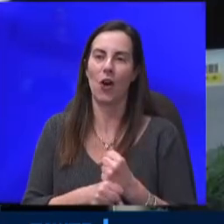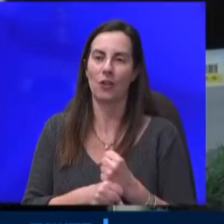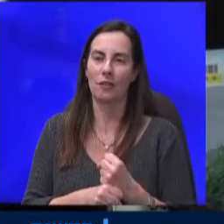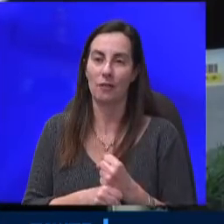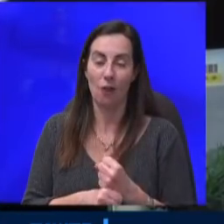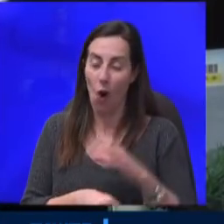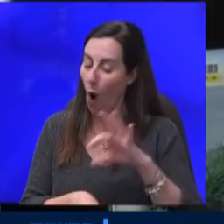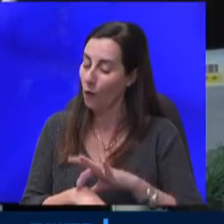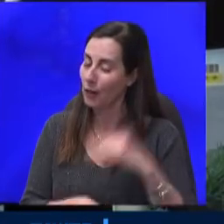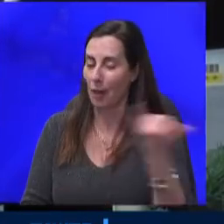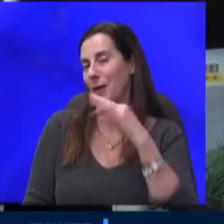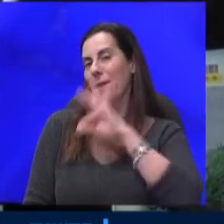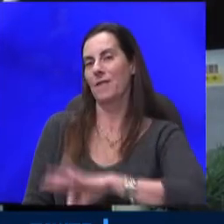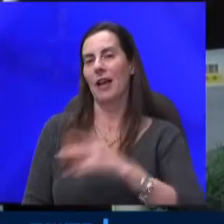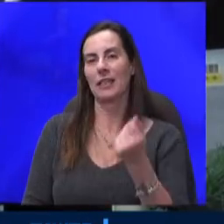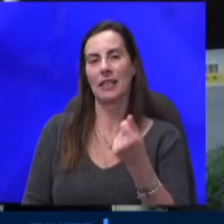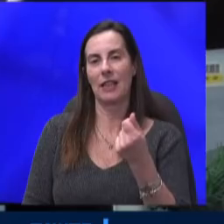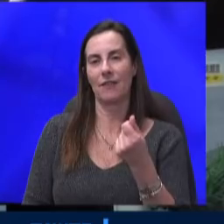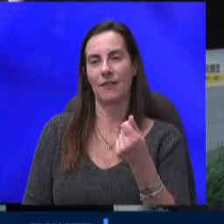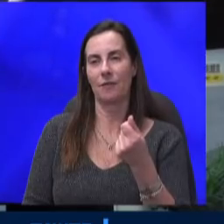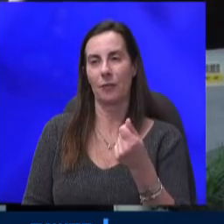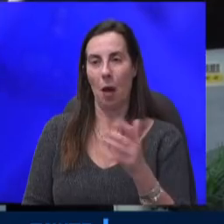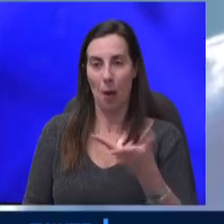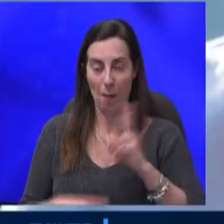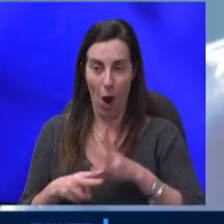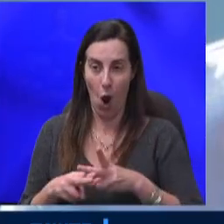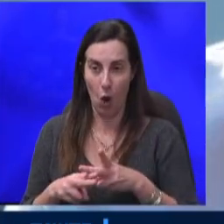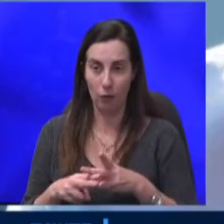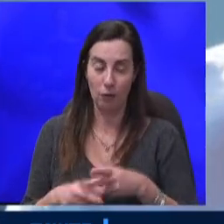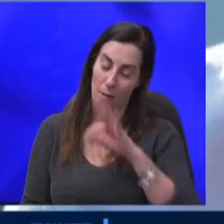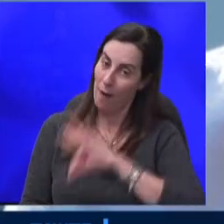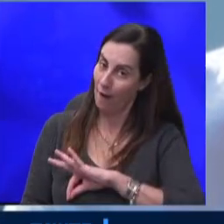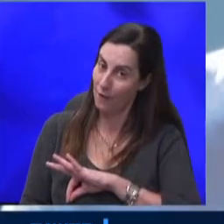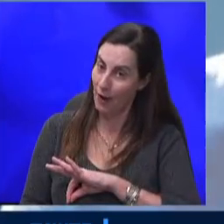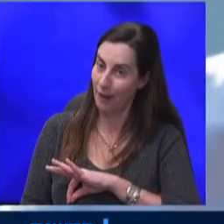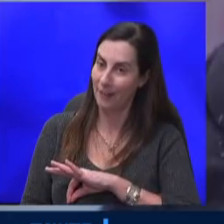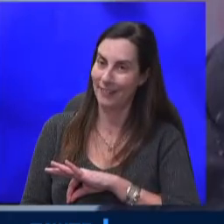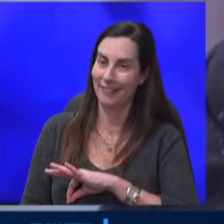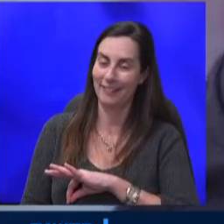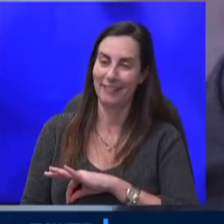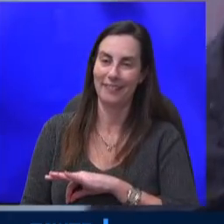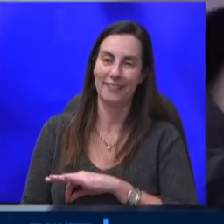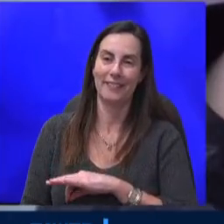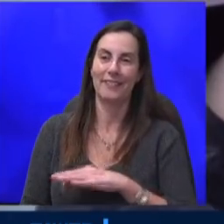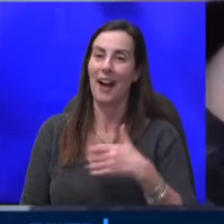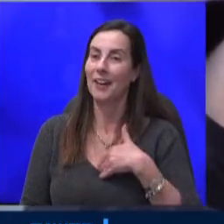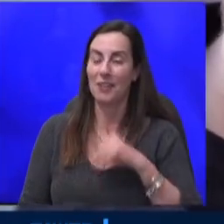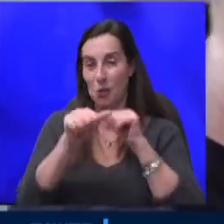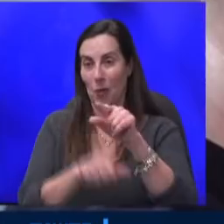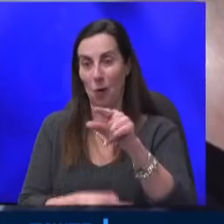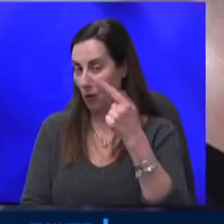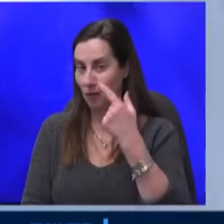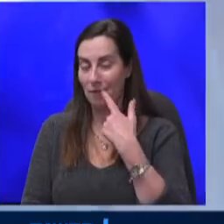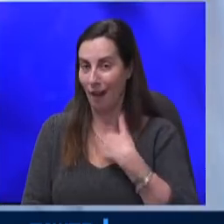מרוויח כסף. למה? מחלות? מרוויח או לא מרוויח? אין בעיות, בכיף. אני הייתי סומך עליו, הוא נראה לי חריף מאוד,